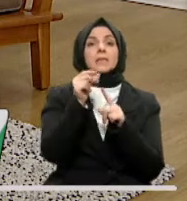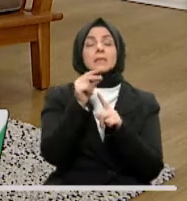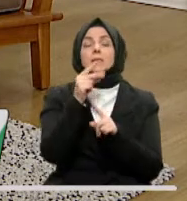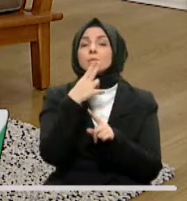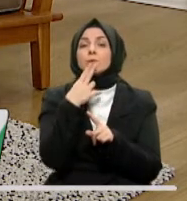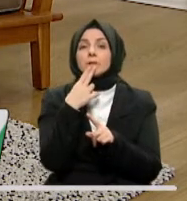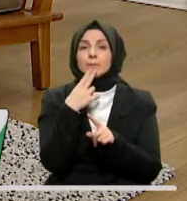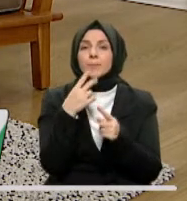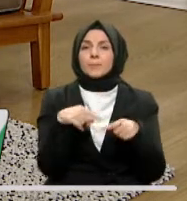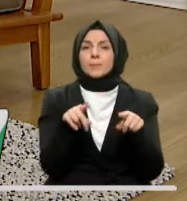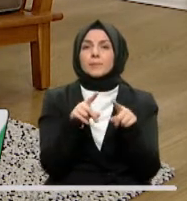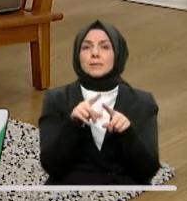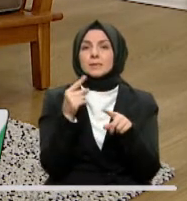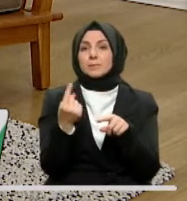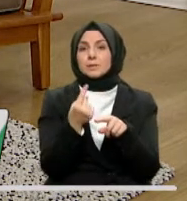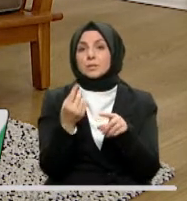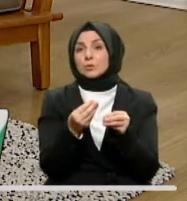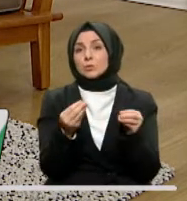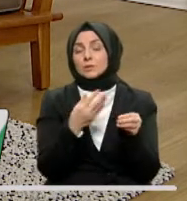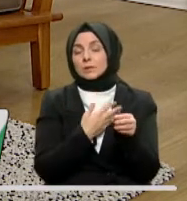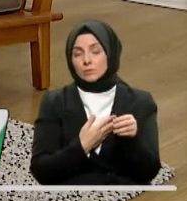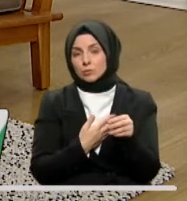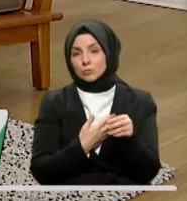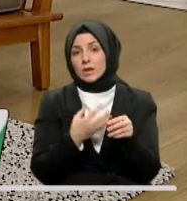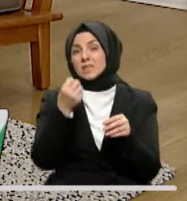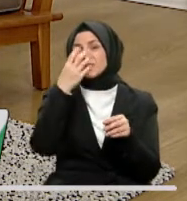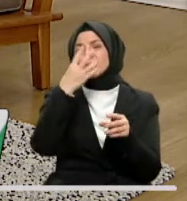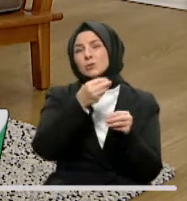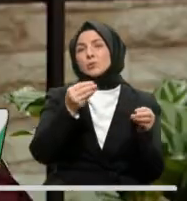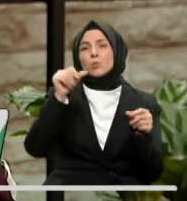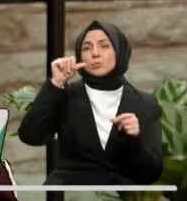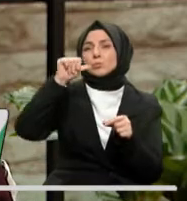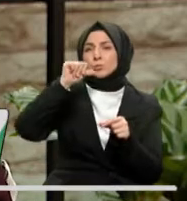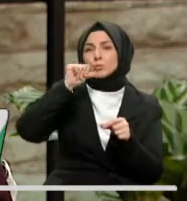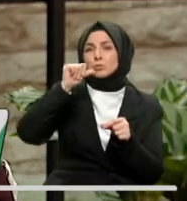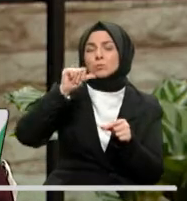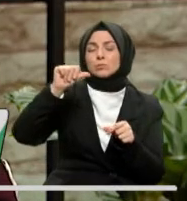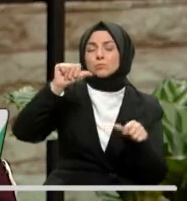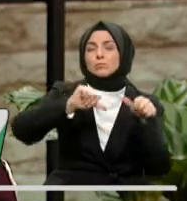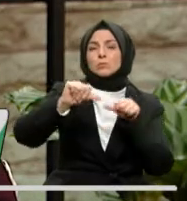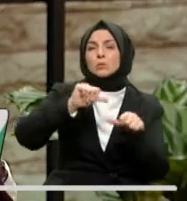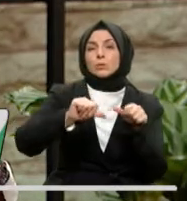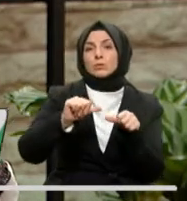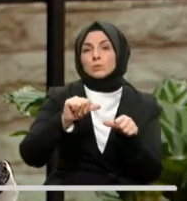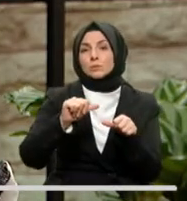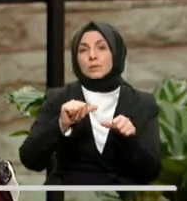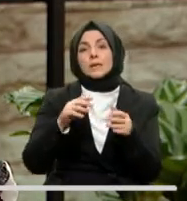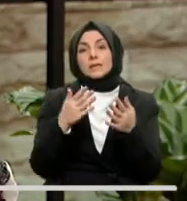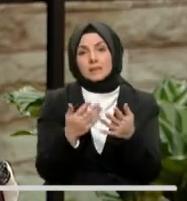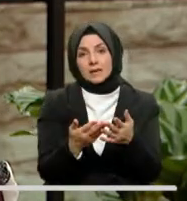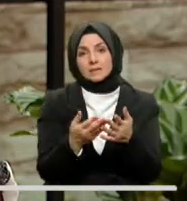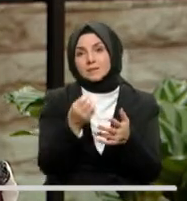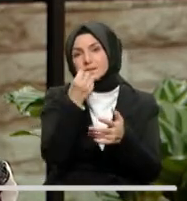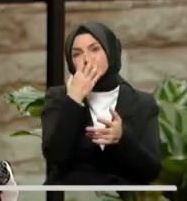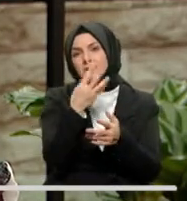yaptığımız Ata sulama biz bir şey çok seviyoruz Bu oy vermeye Bakın ben buradan sevgili diyeceğim bize şunu söyleyebilirim çiçekleriniz de